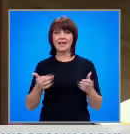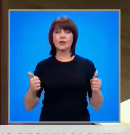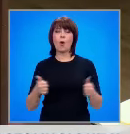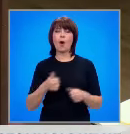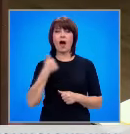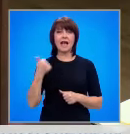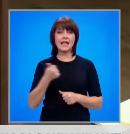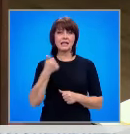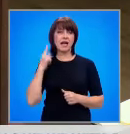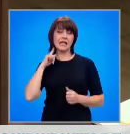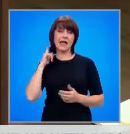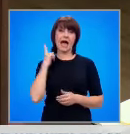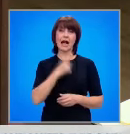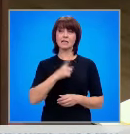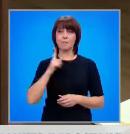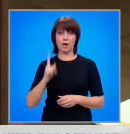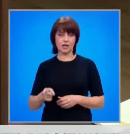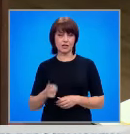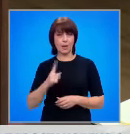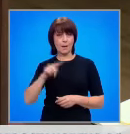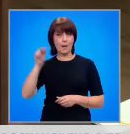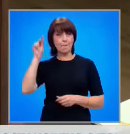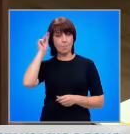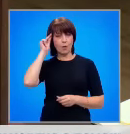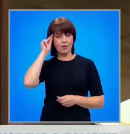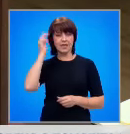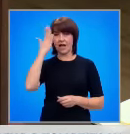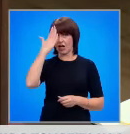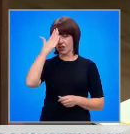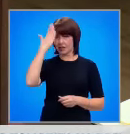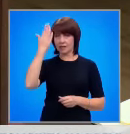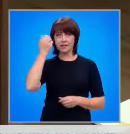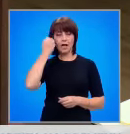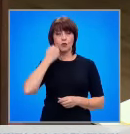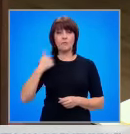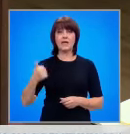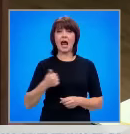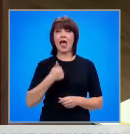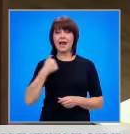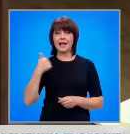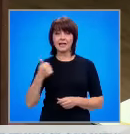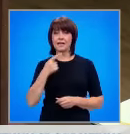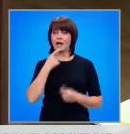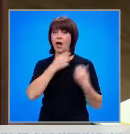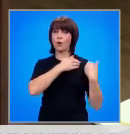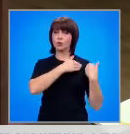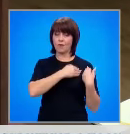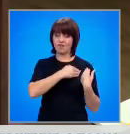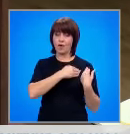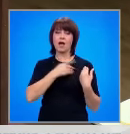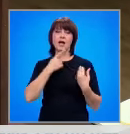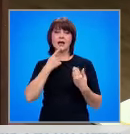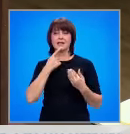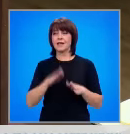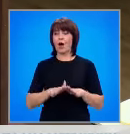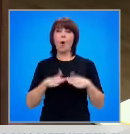разпорежда. Помнете, че истински добрият лидер е отговорен за разгръщането на потенциала на